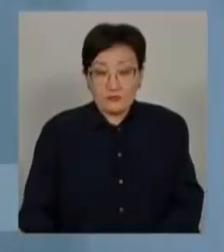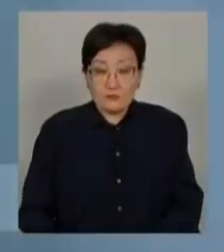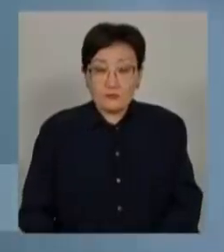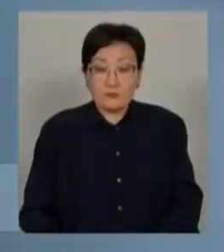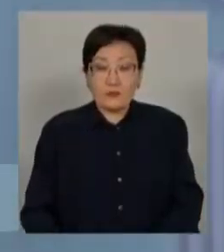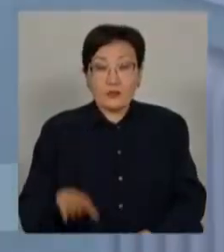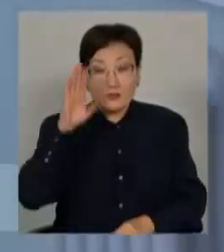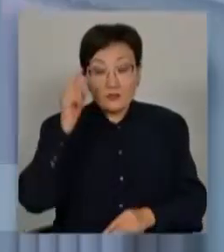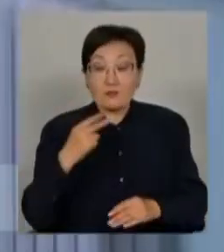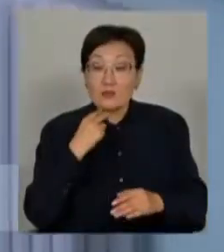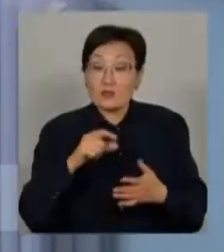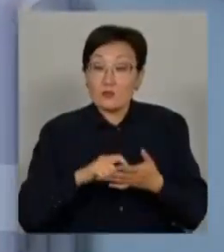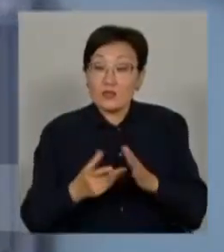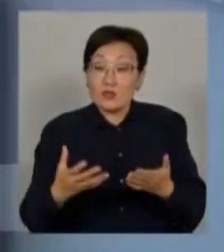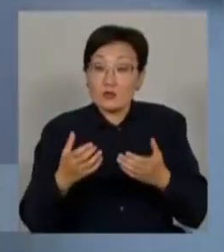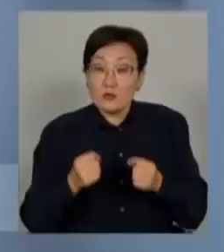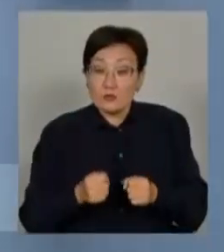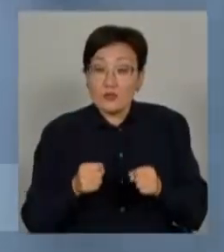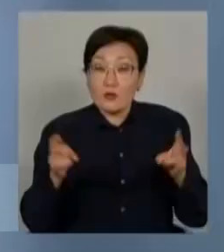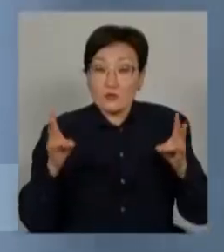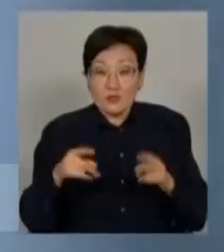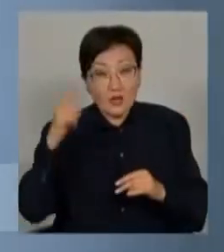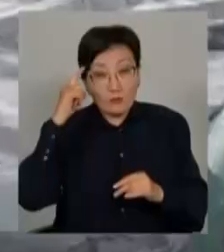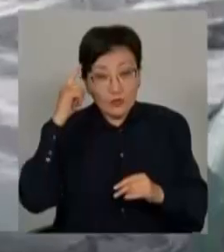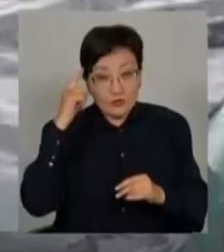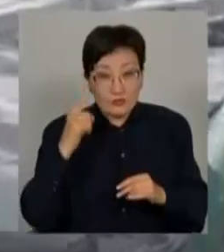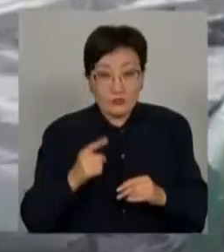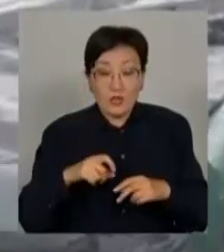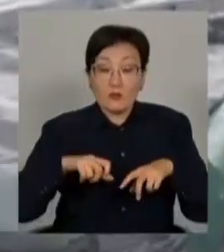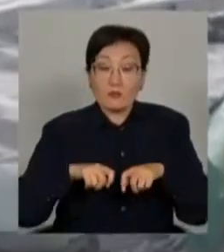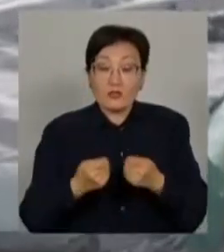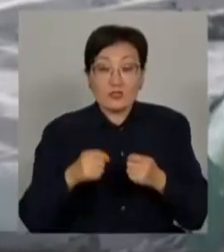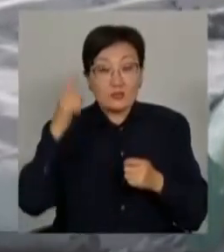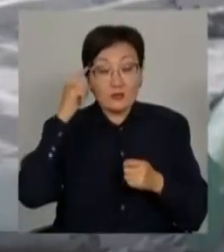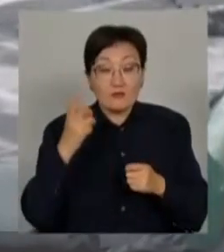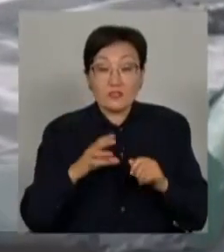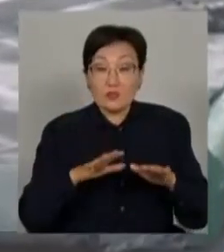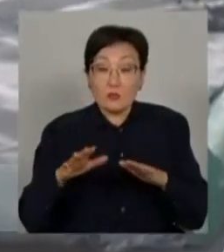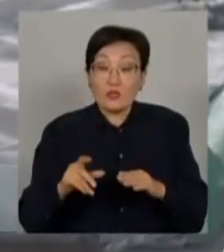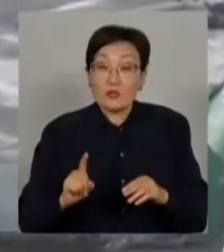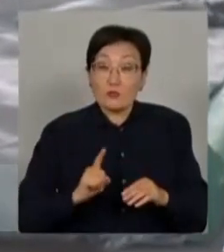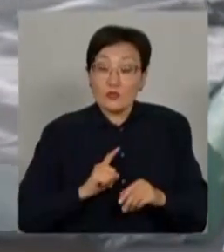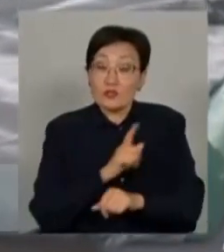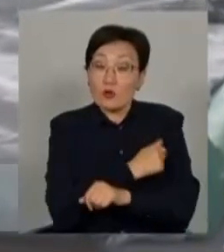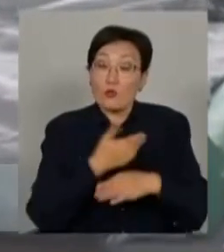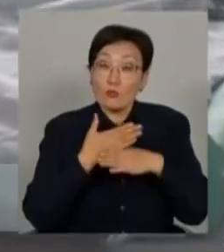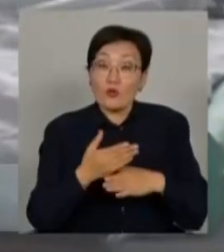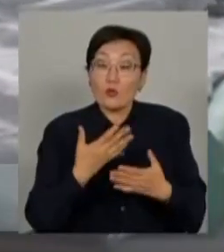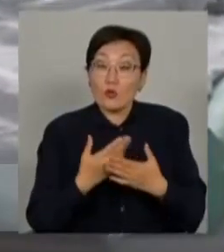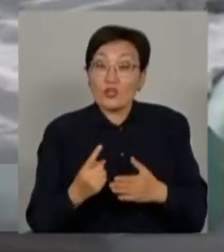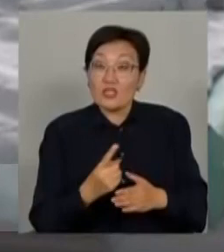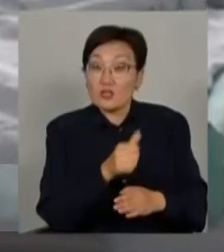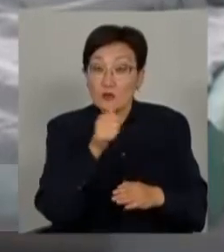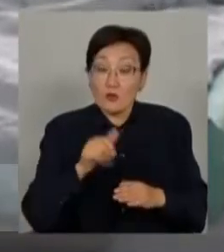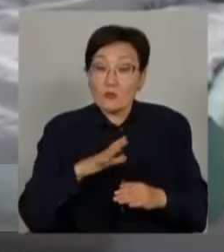ученик второго класса получивший открытую черепно-мозговую травму и переломы головы в нескольких местах ждал скорую часа по